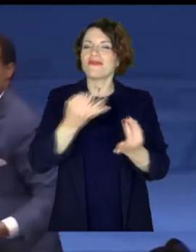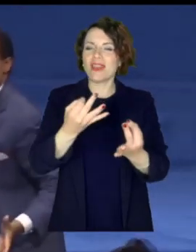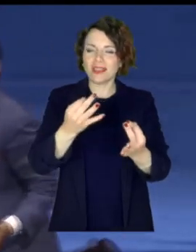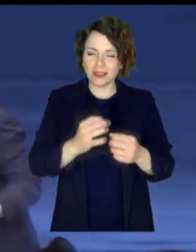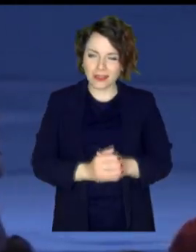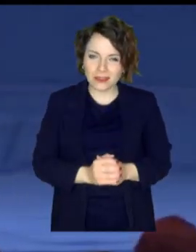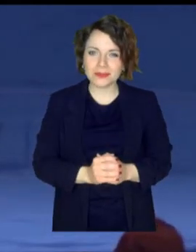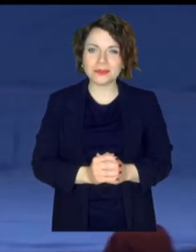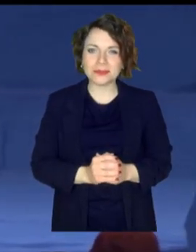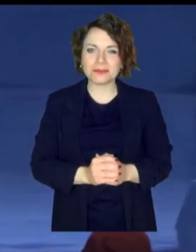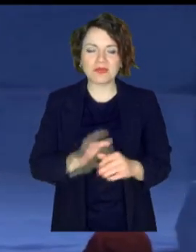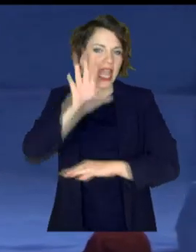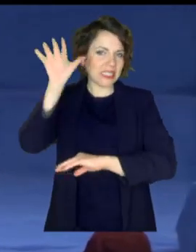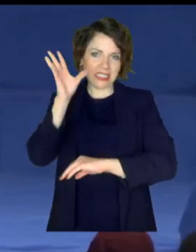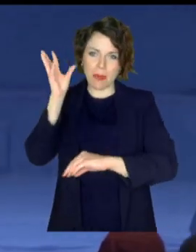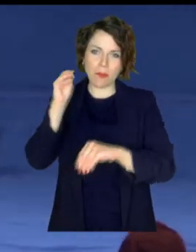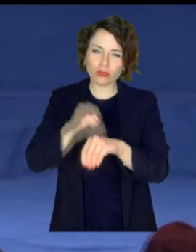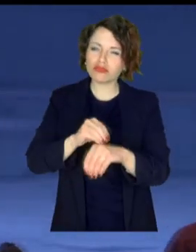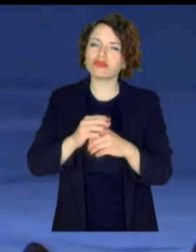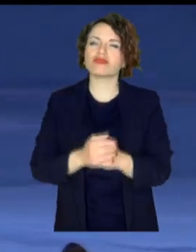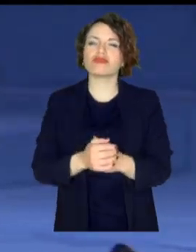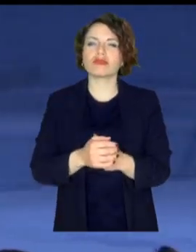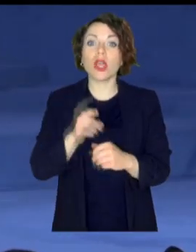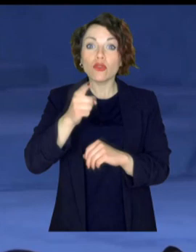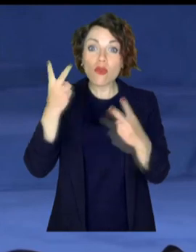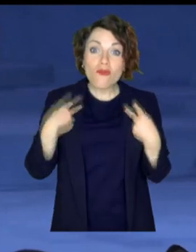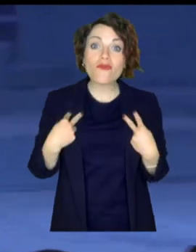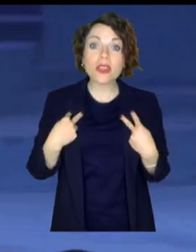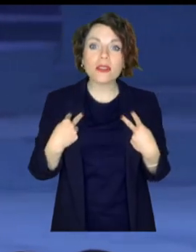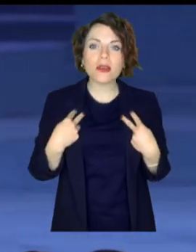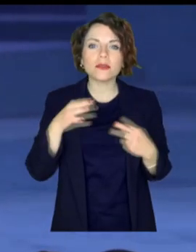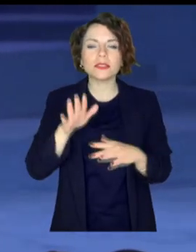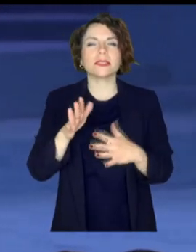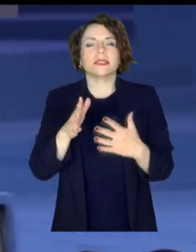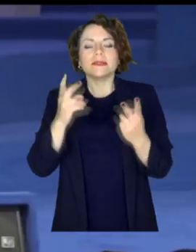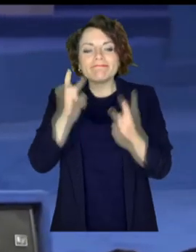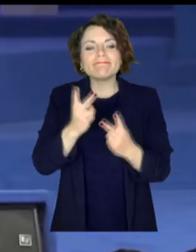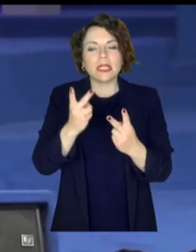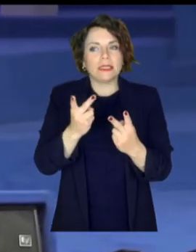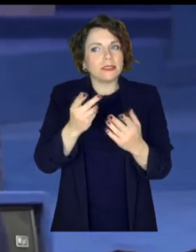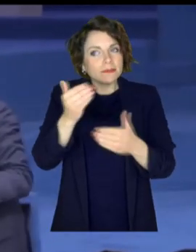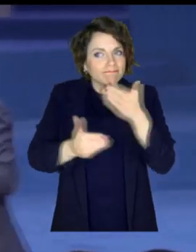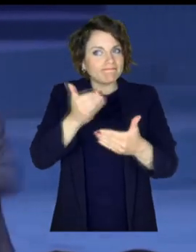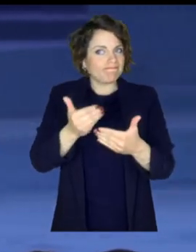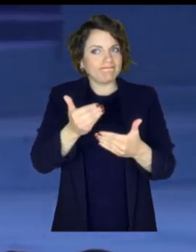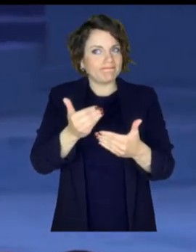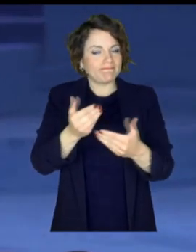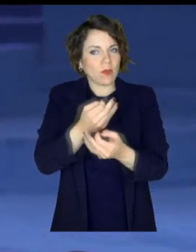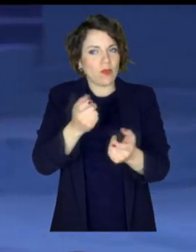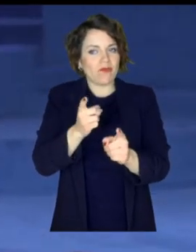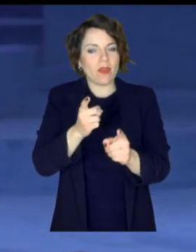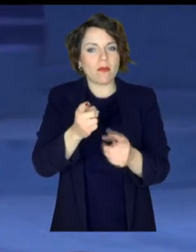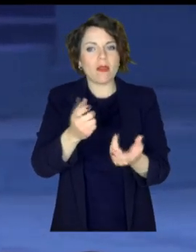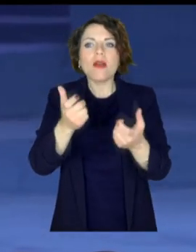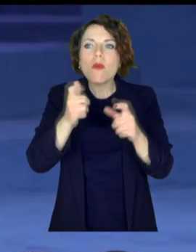essere. Per esempio, se la tua vita non sta andando come dovrebbe andare, perché c'è un modo